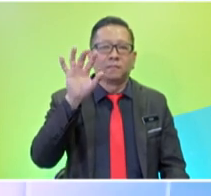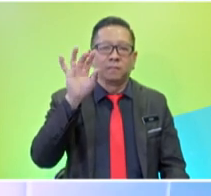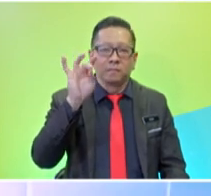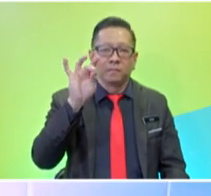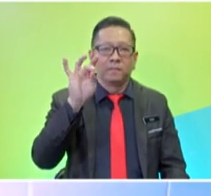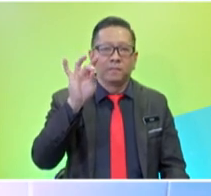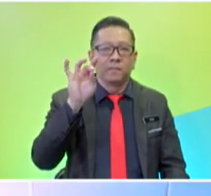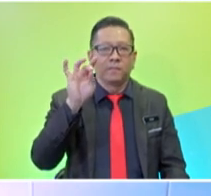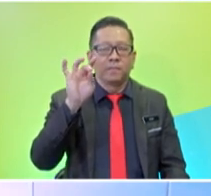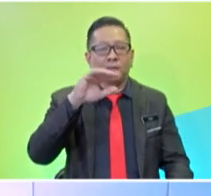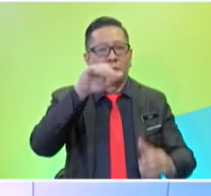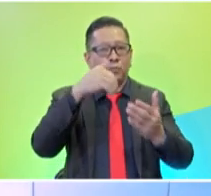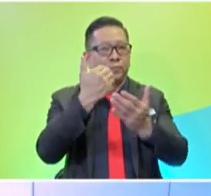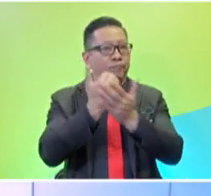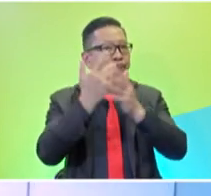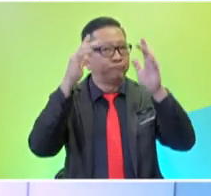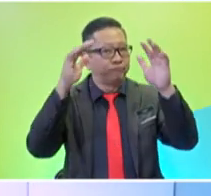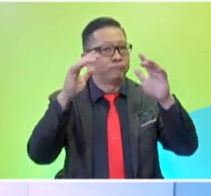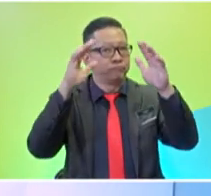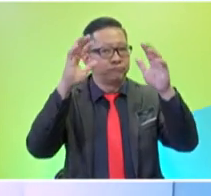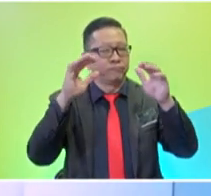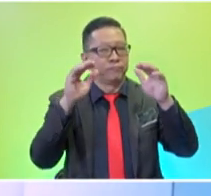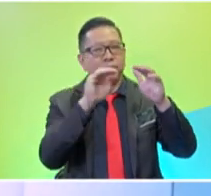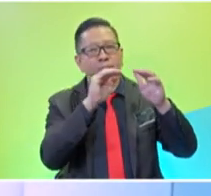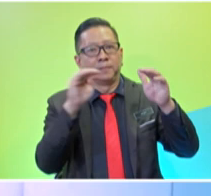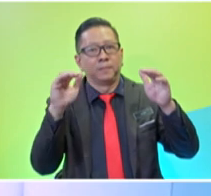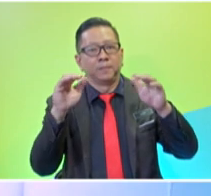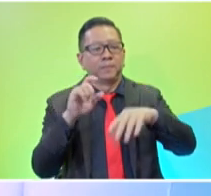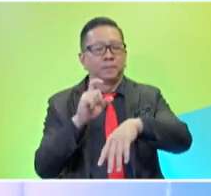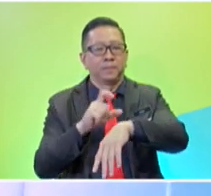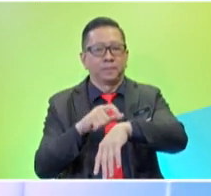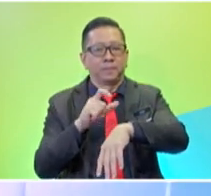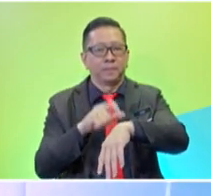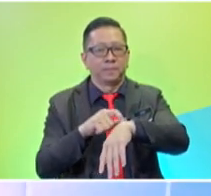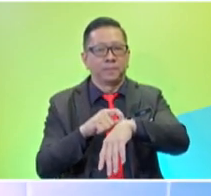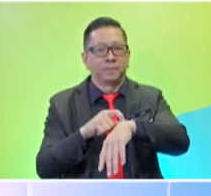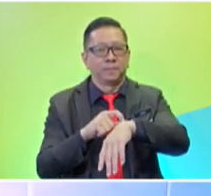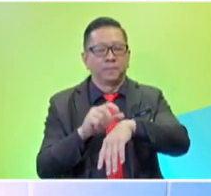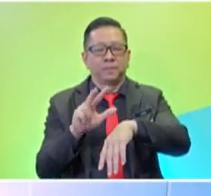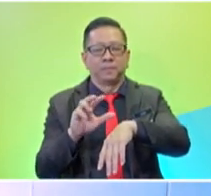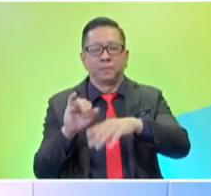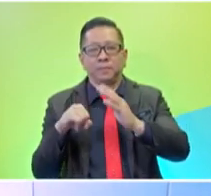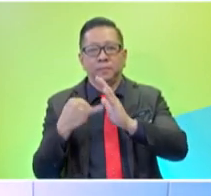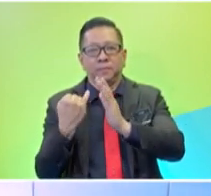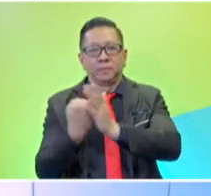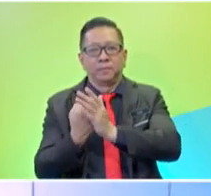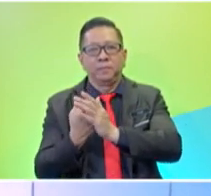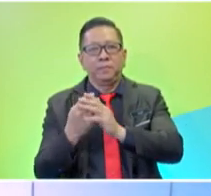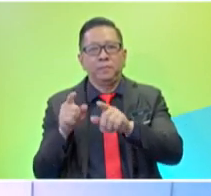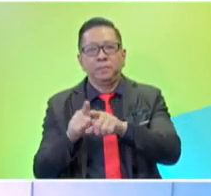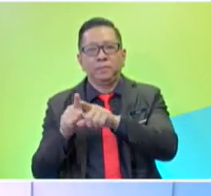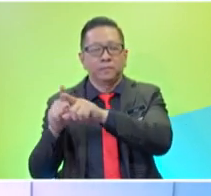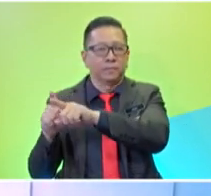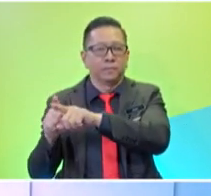jumlah hujan yang turun kue dengan jumlah emas yang diambil dengan 3 jam bersamaan dengan 11